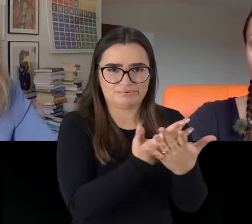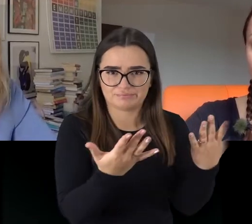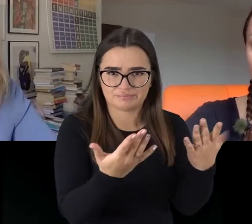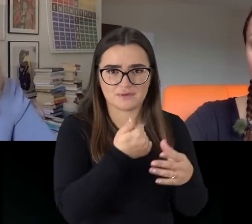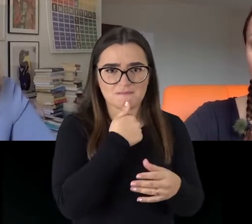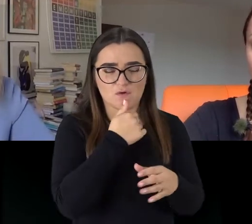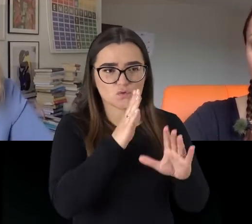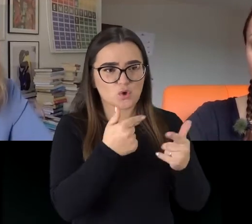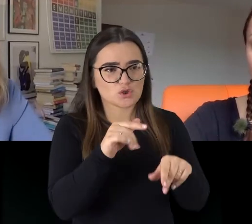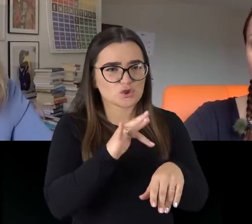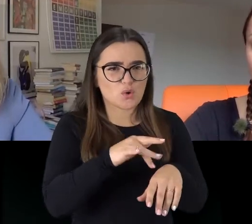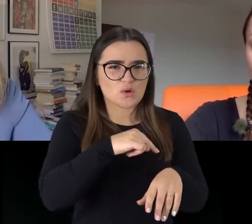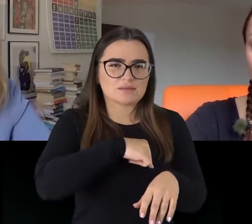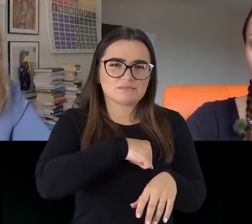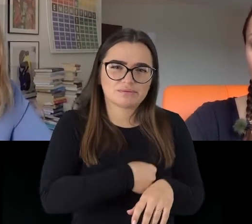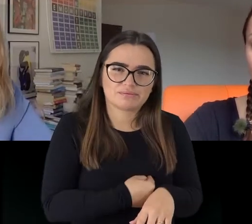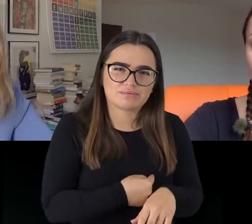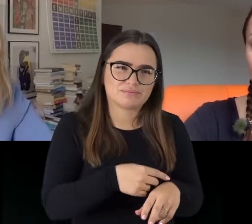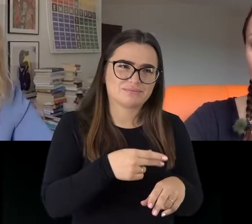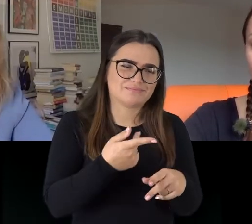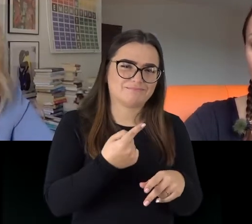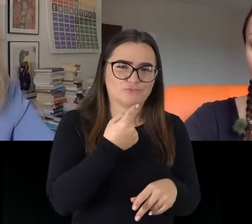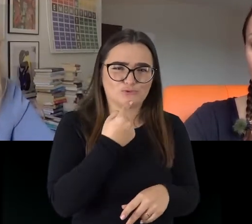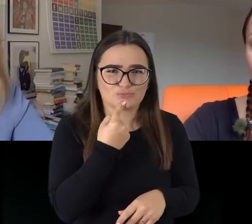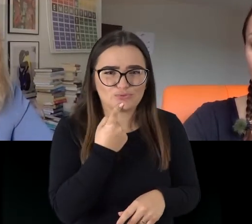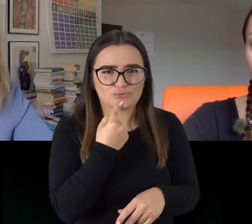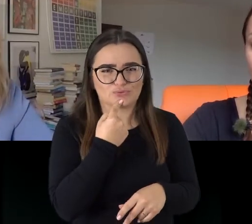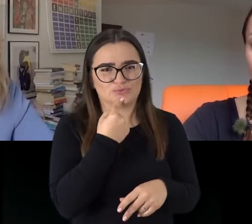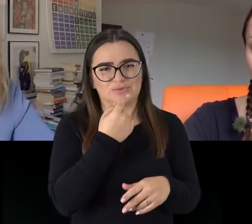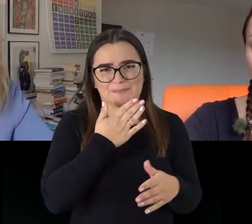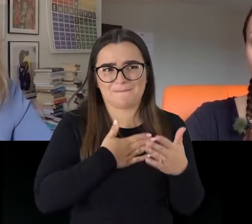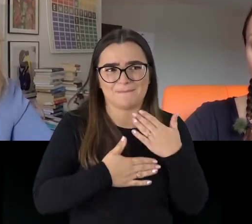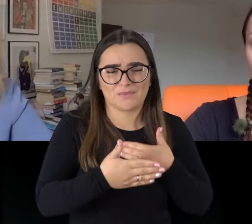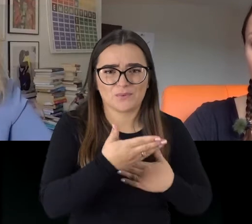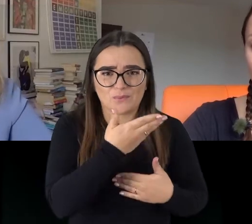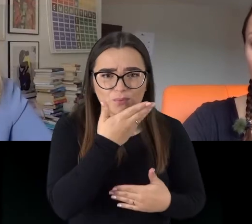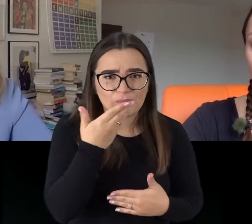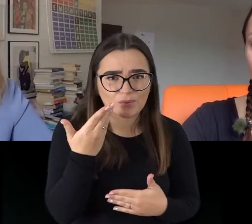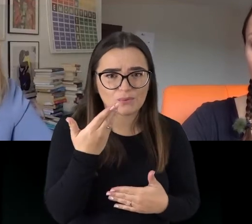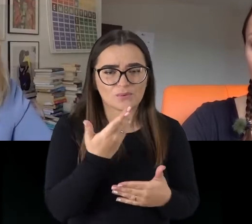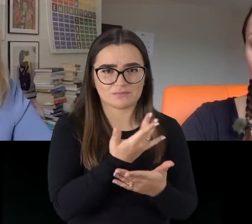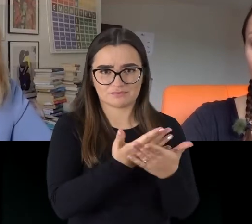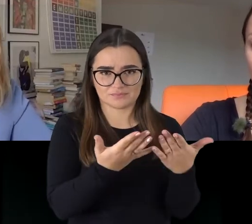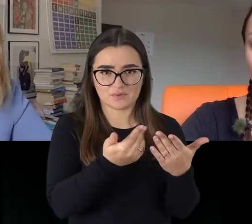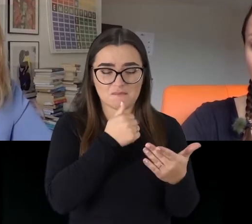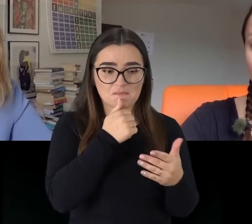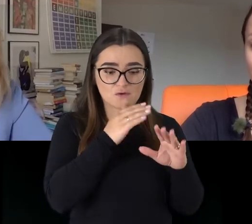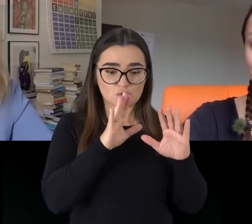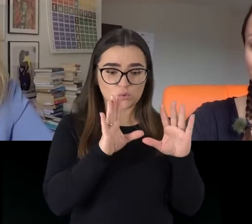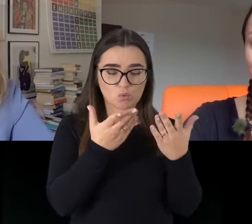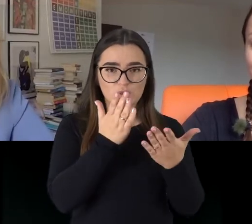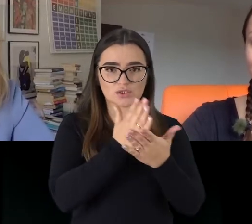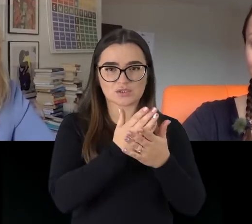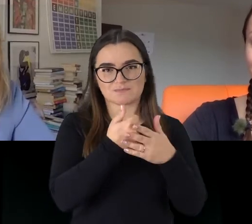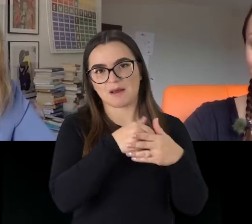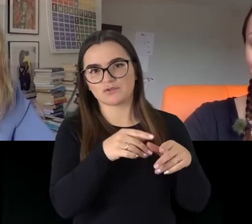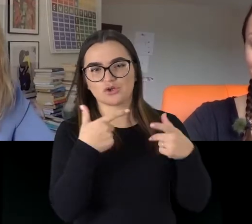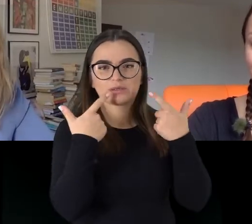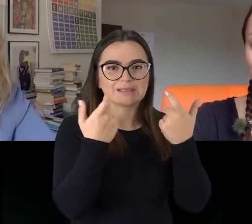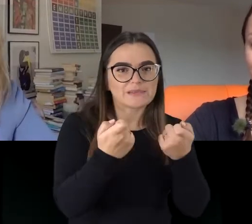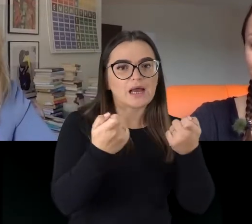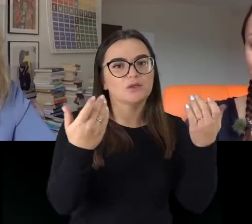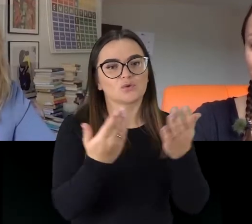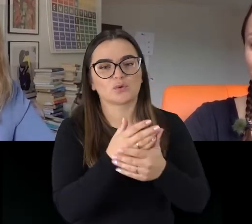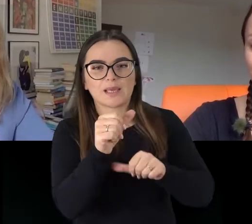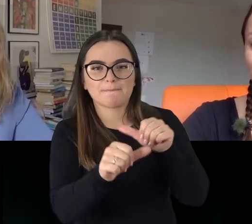tomis, kada man sunku, kada man skauda ir kada man nemalonu. Tai nereiškia, kad tik tai, kai yra tortai ir žvakutės,